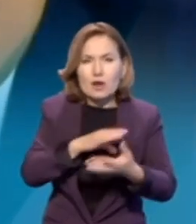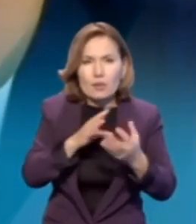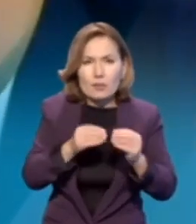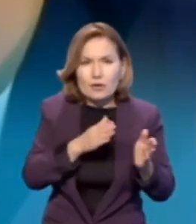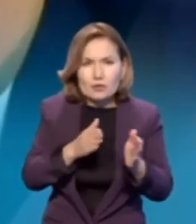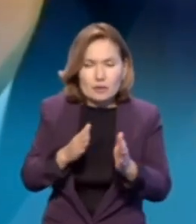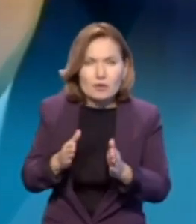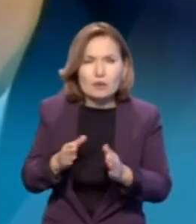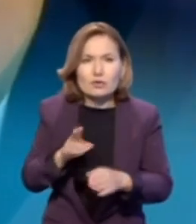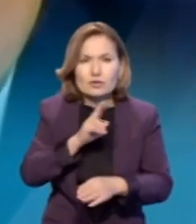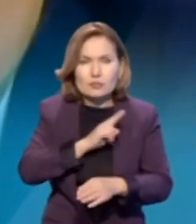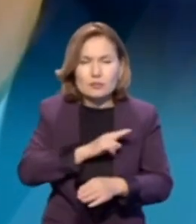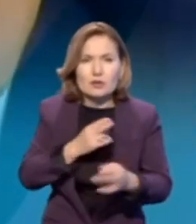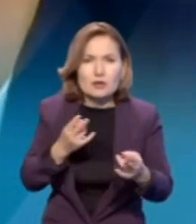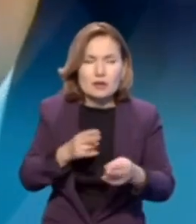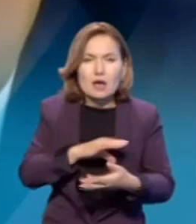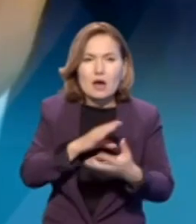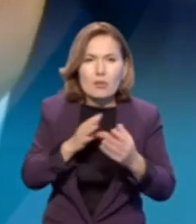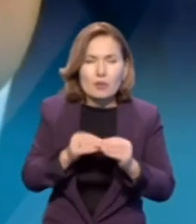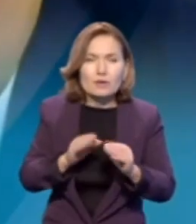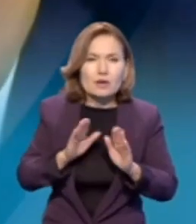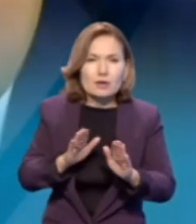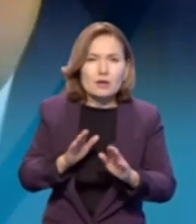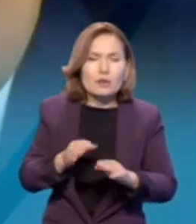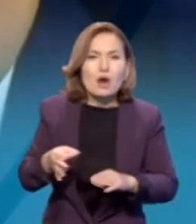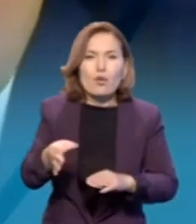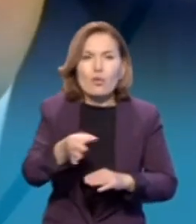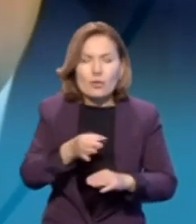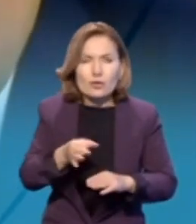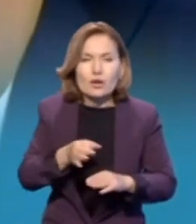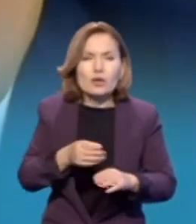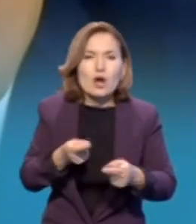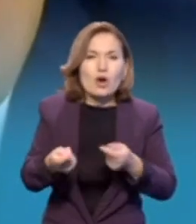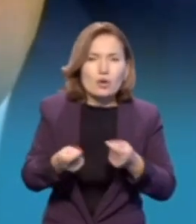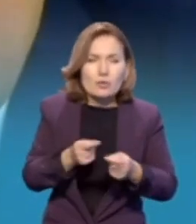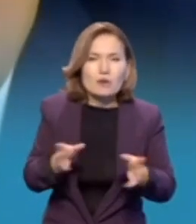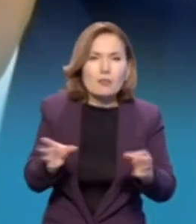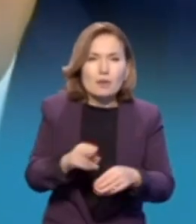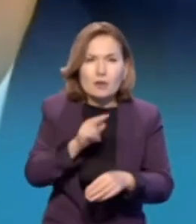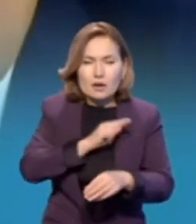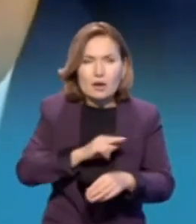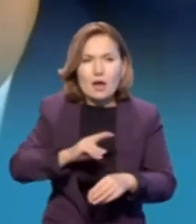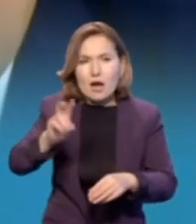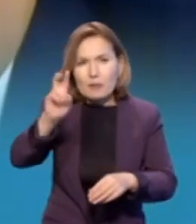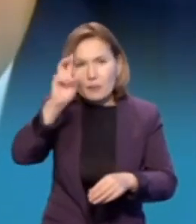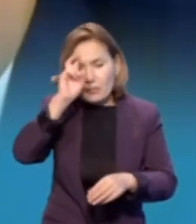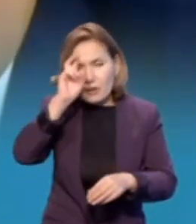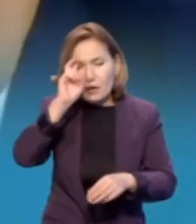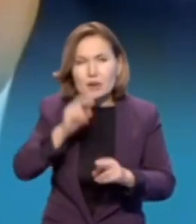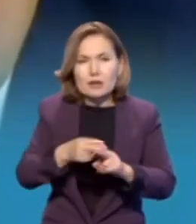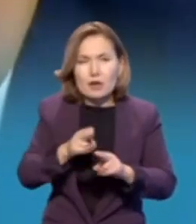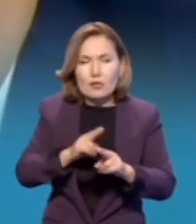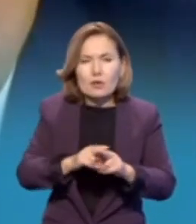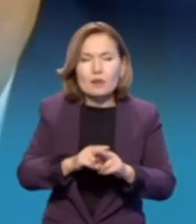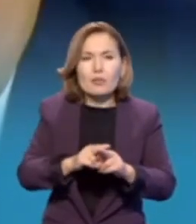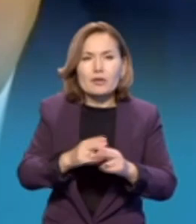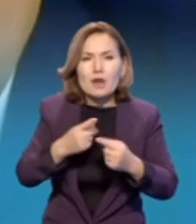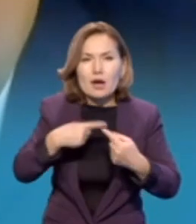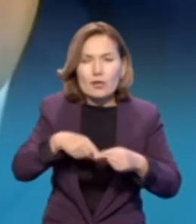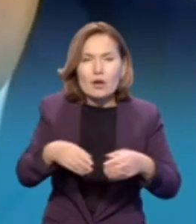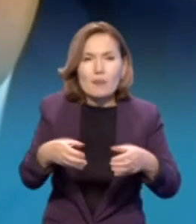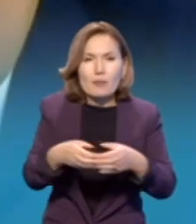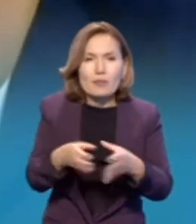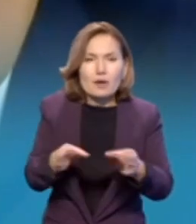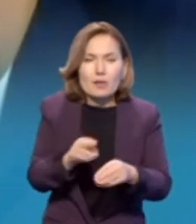түрде ықшамды жасау керек. Бұған тек қана біздің облыс емес, үкіметпен бірге отырып, мемлекеттік кірістер комитетімен бірге отырып,